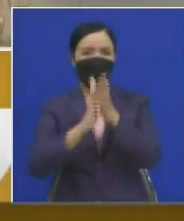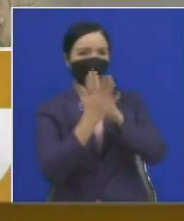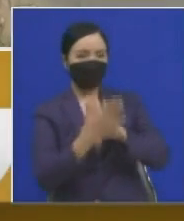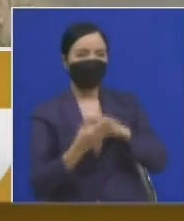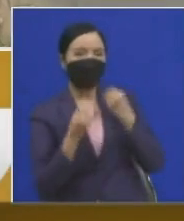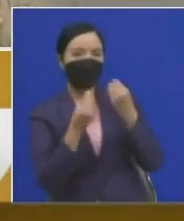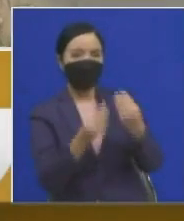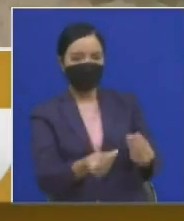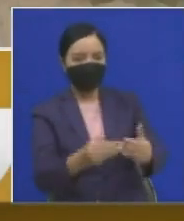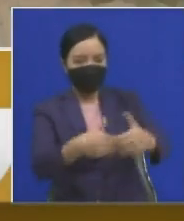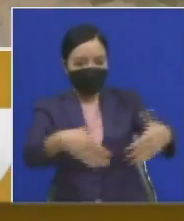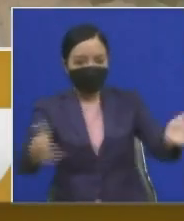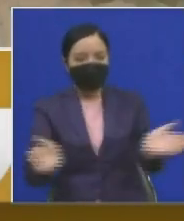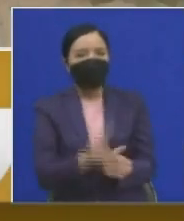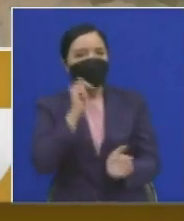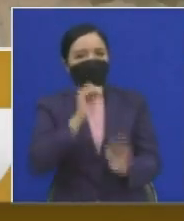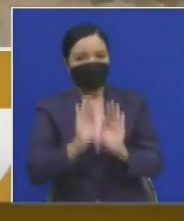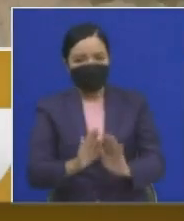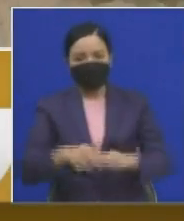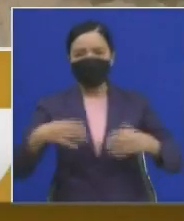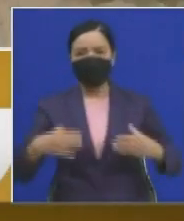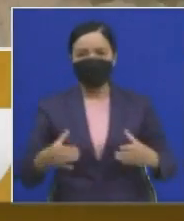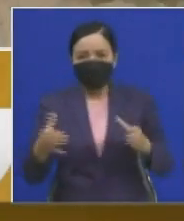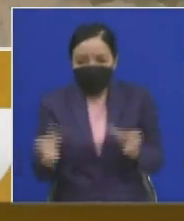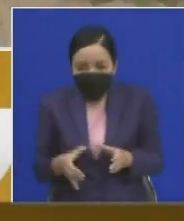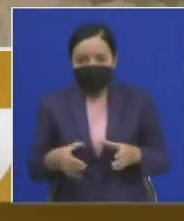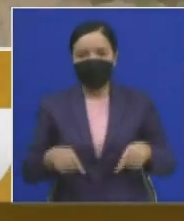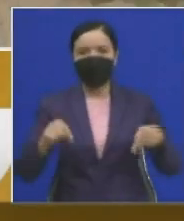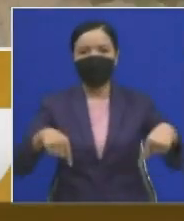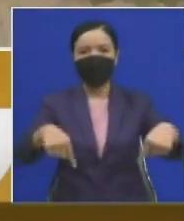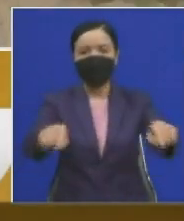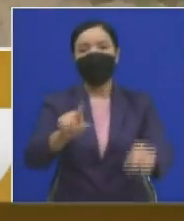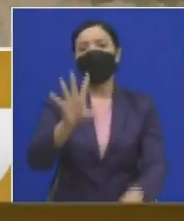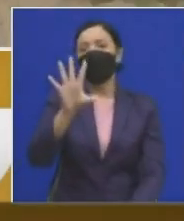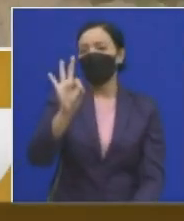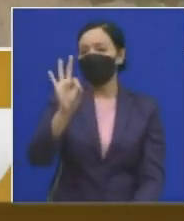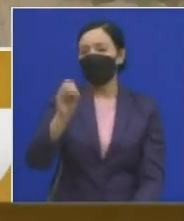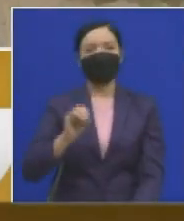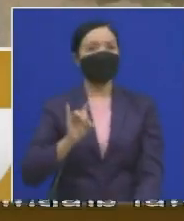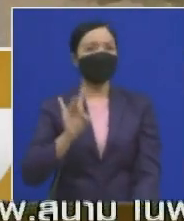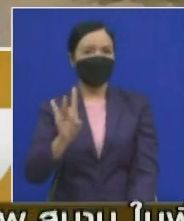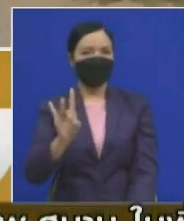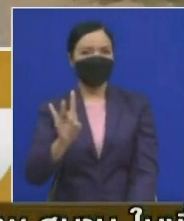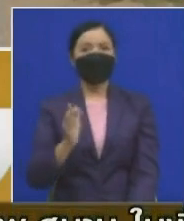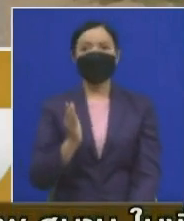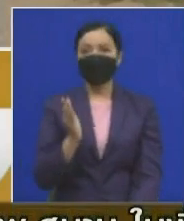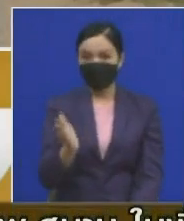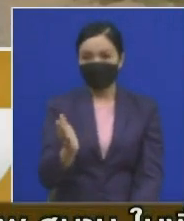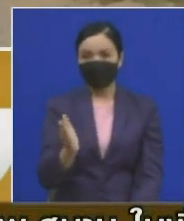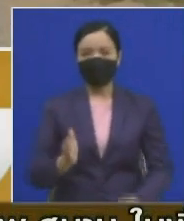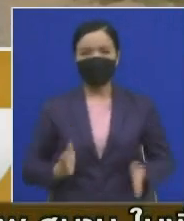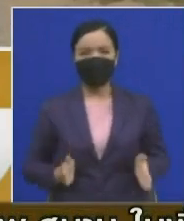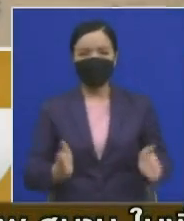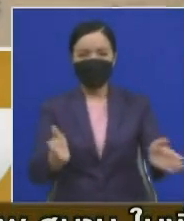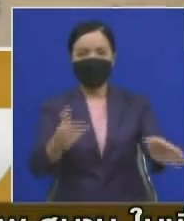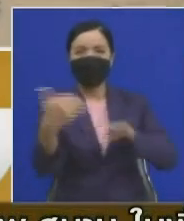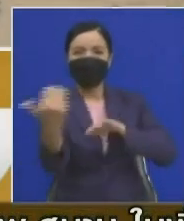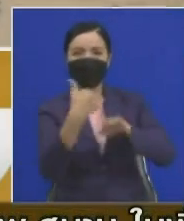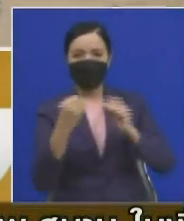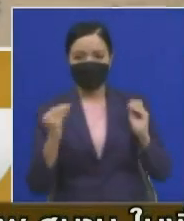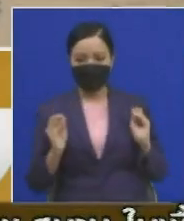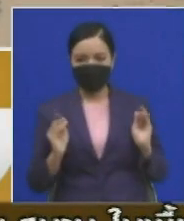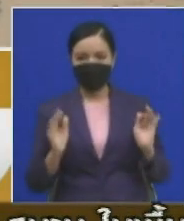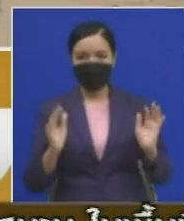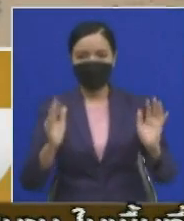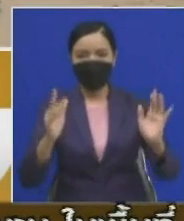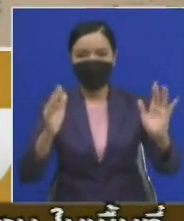ให้กบบอรเก็บน้ำ 98 แห่งตามแนวเส้นผ่านของทะเลสายที่ทางหลวงได้ตัดผ่านแล